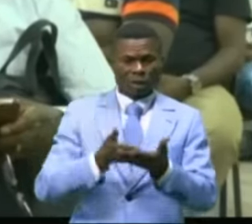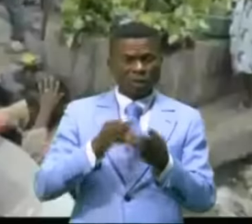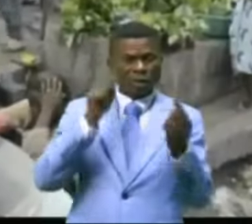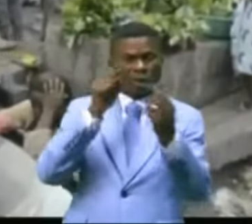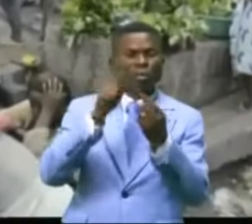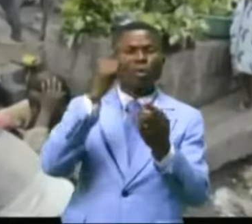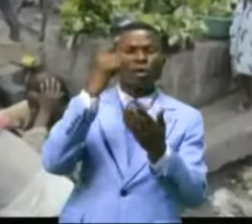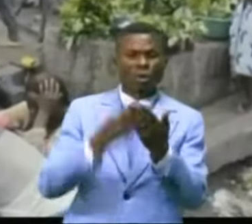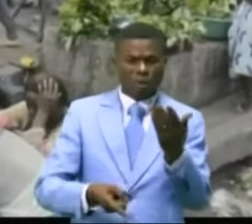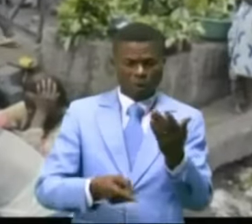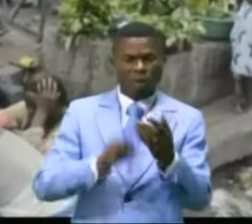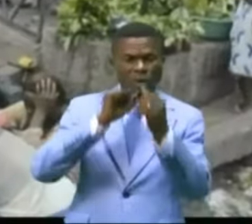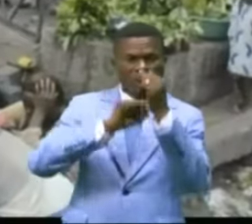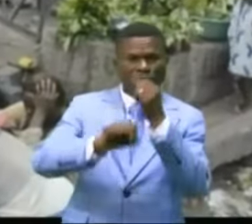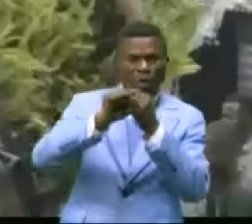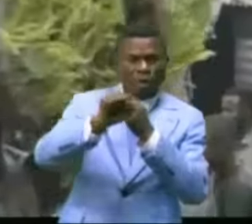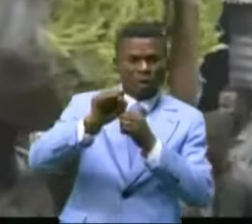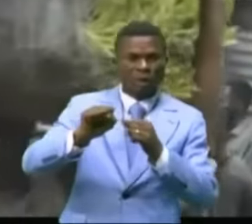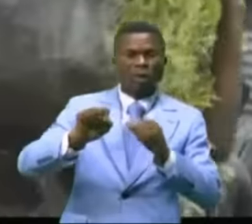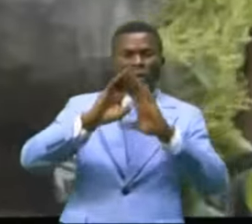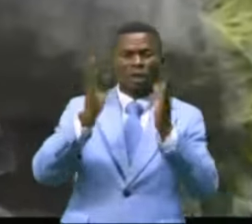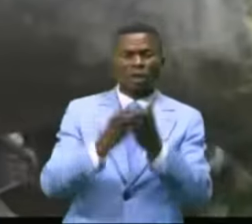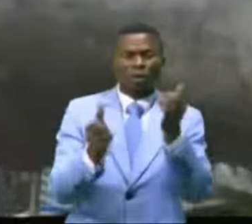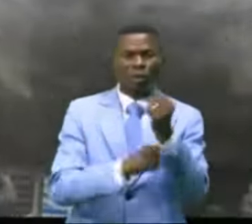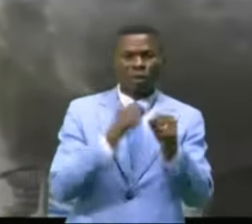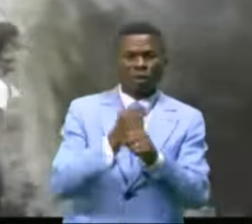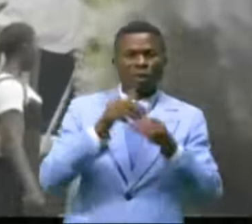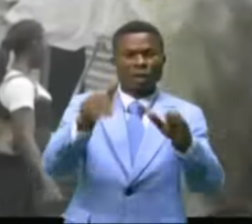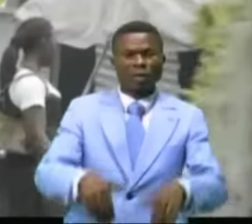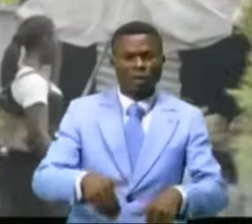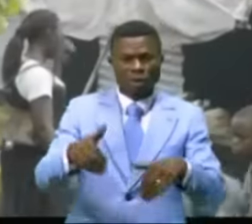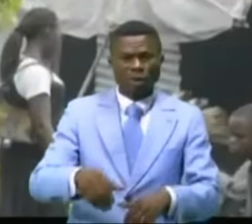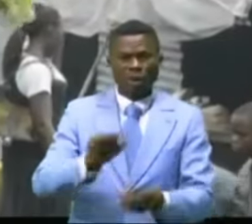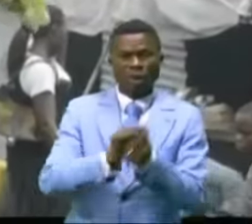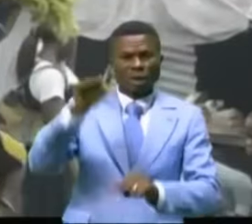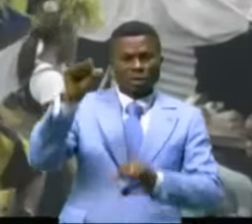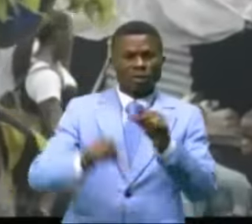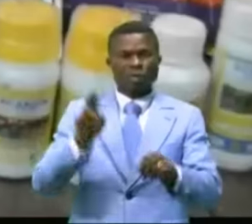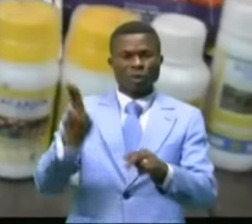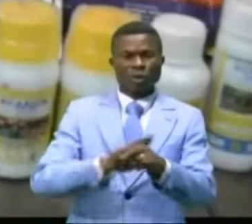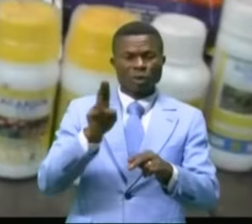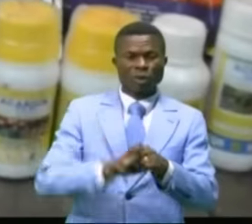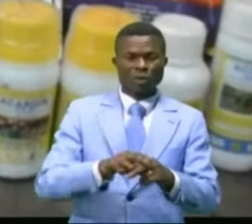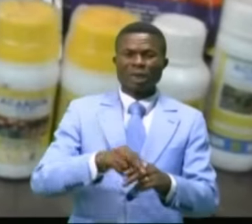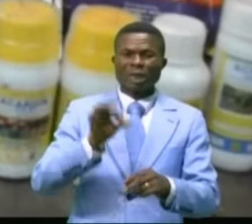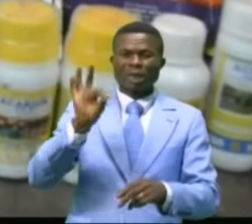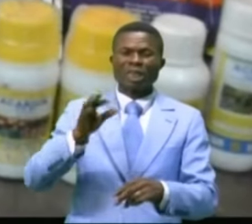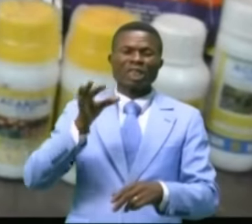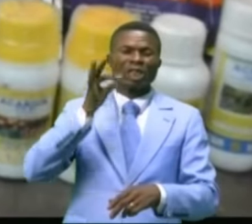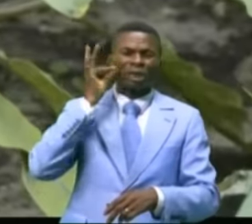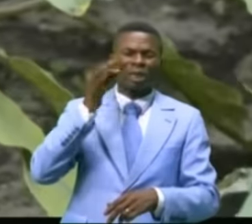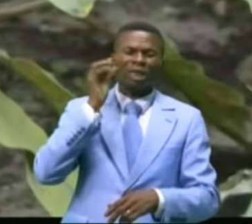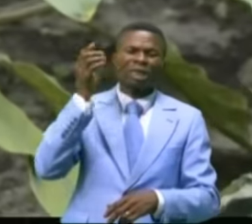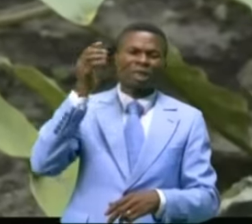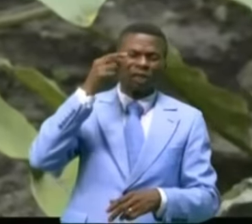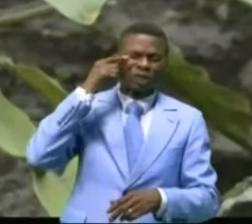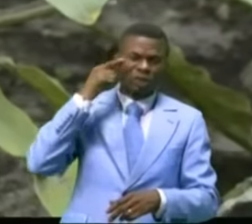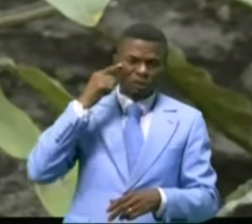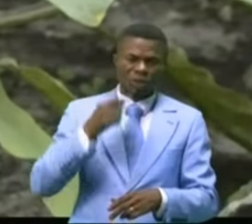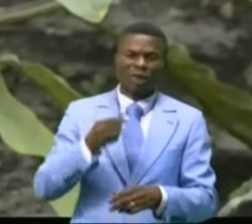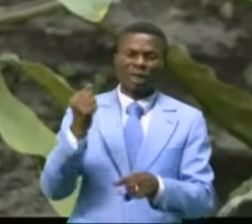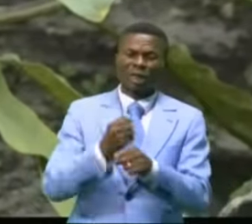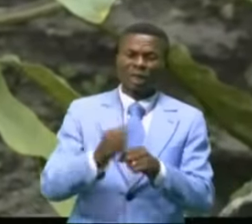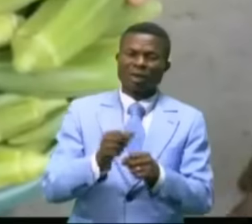objectif de sensibiliser les maraîchères et maraîchers sur les méfaits de l'usage des pesticides chimiques dans la production